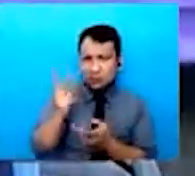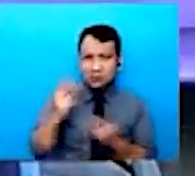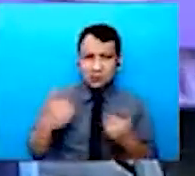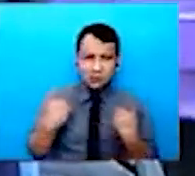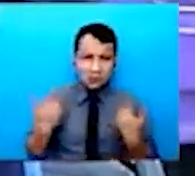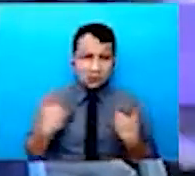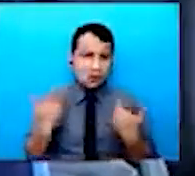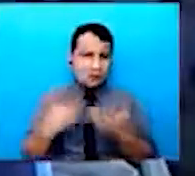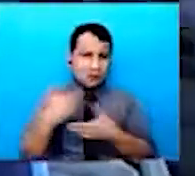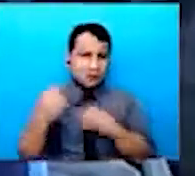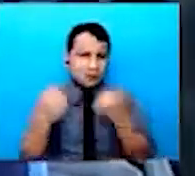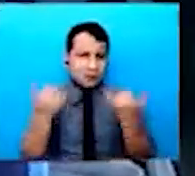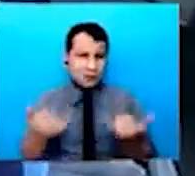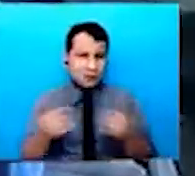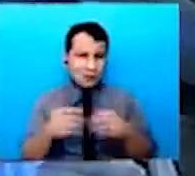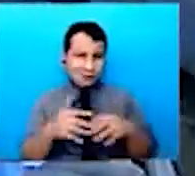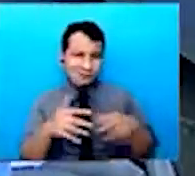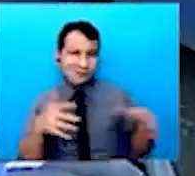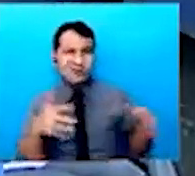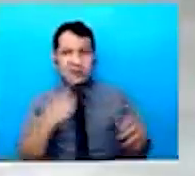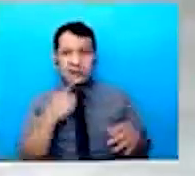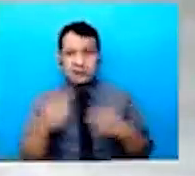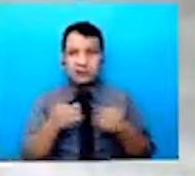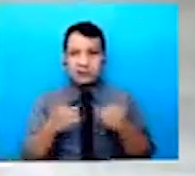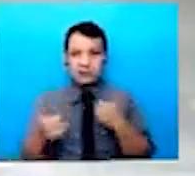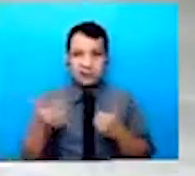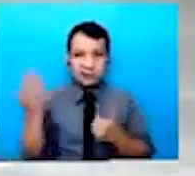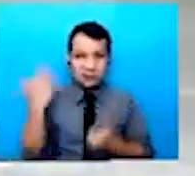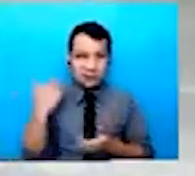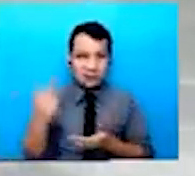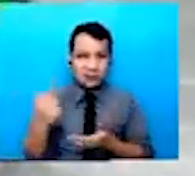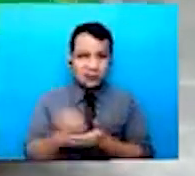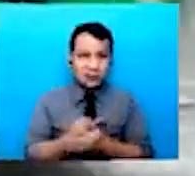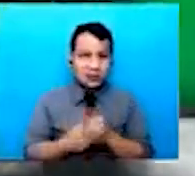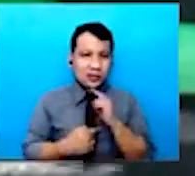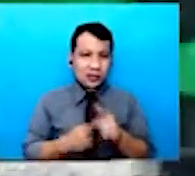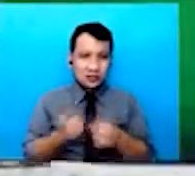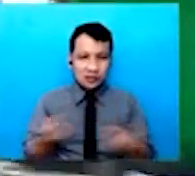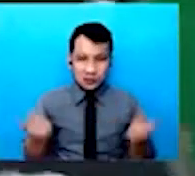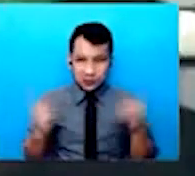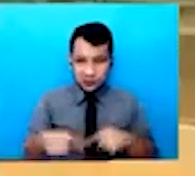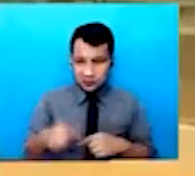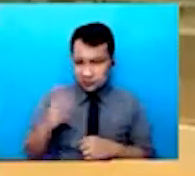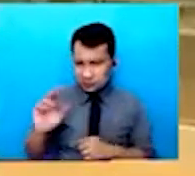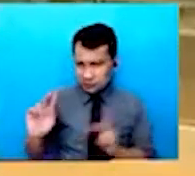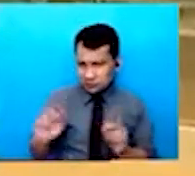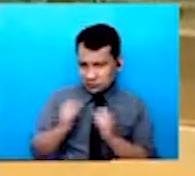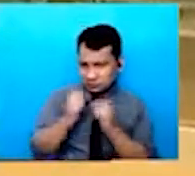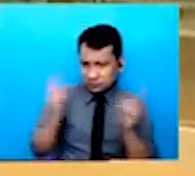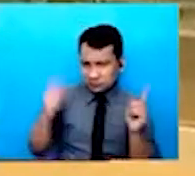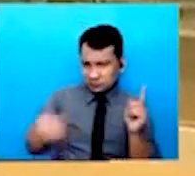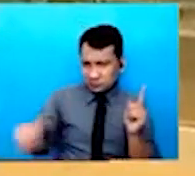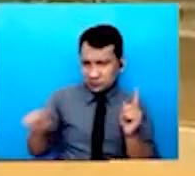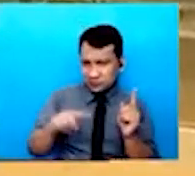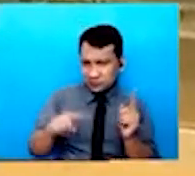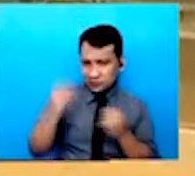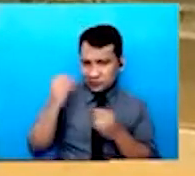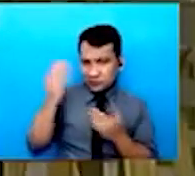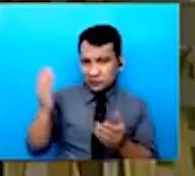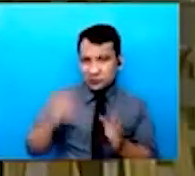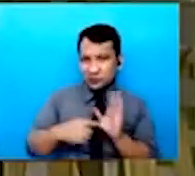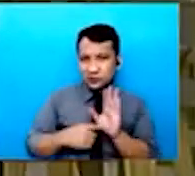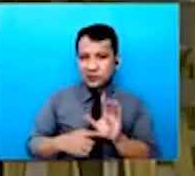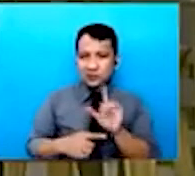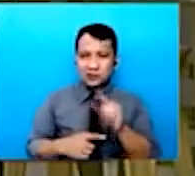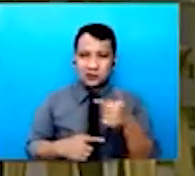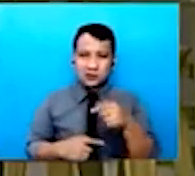So, compare sa before. Pero hindi lang ang mga residente ang nagulat. Maging mismo mga LGU na bigla raw